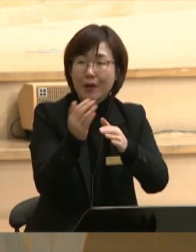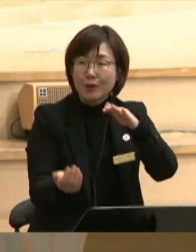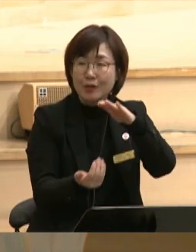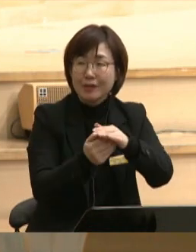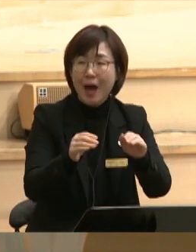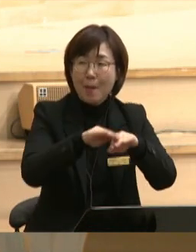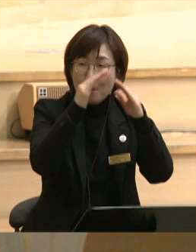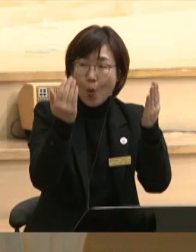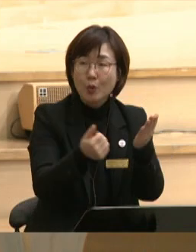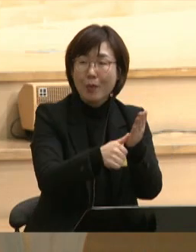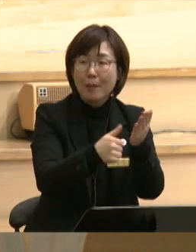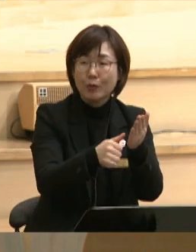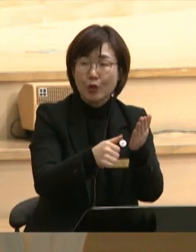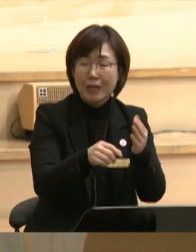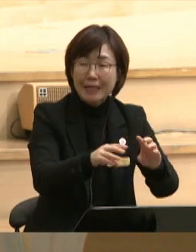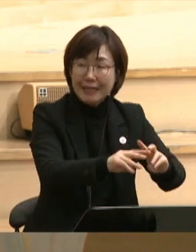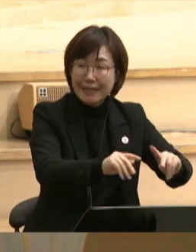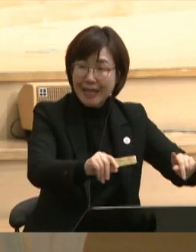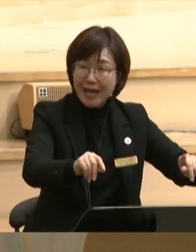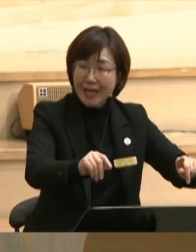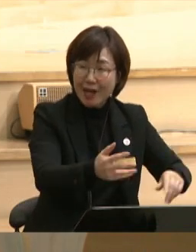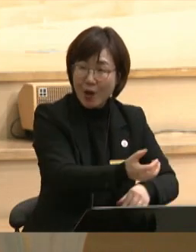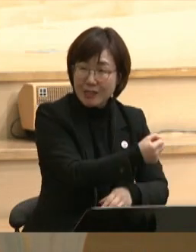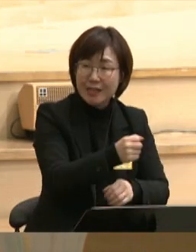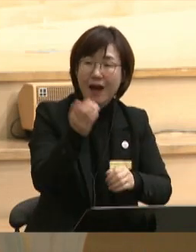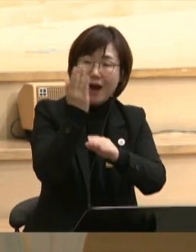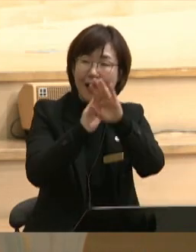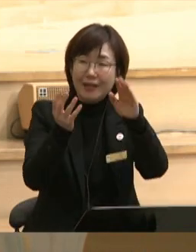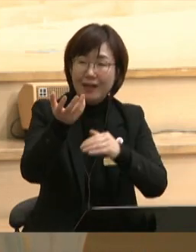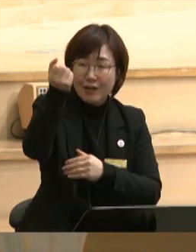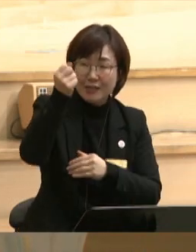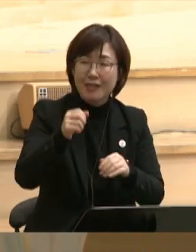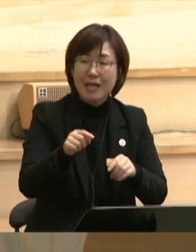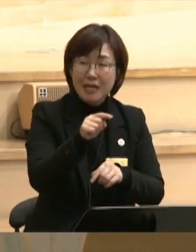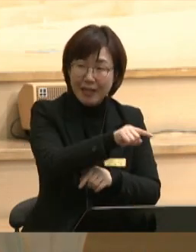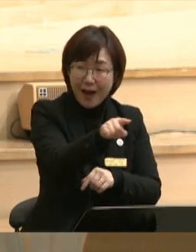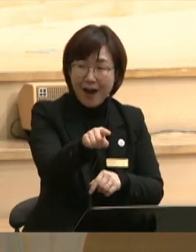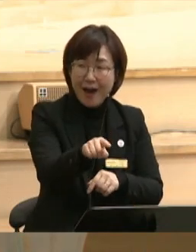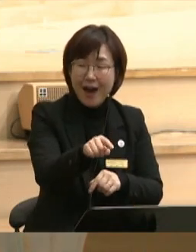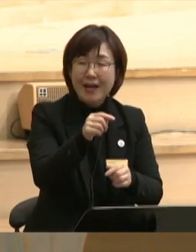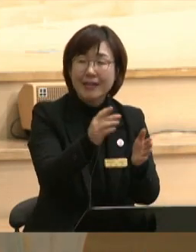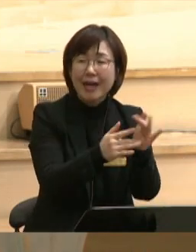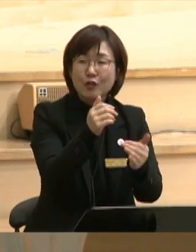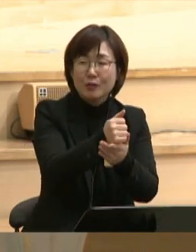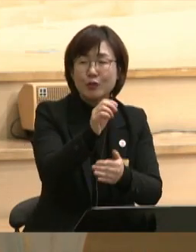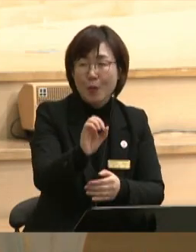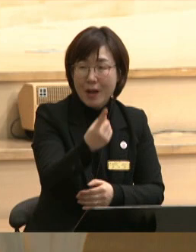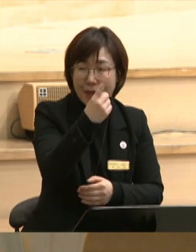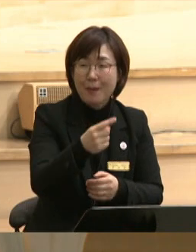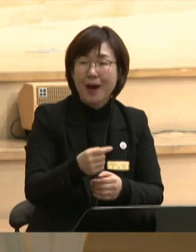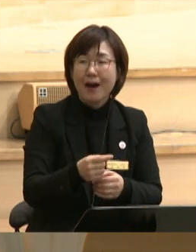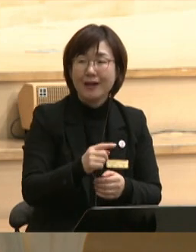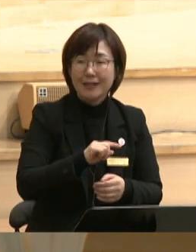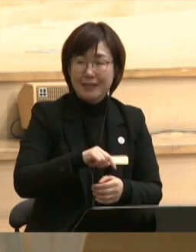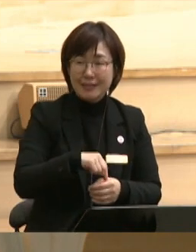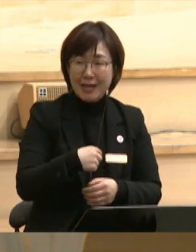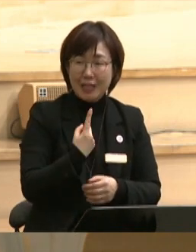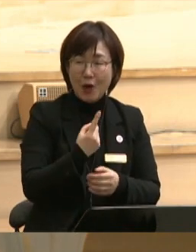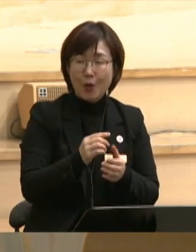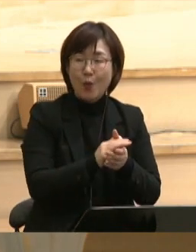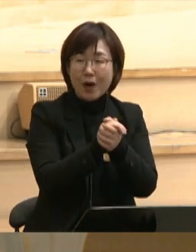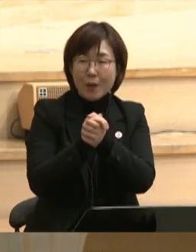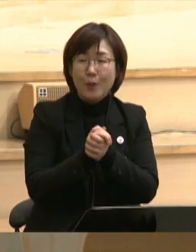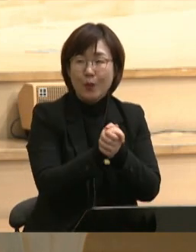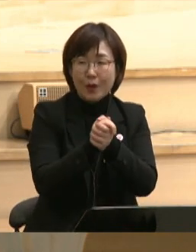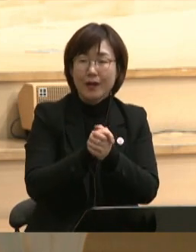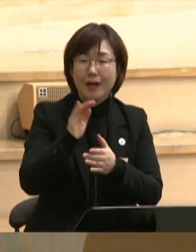만물 곧 땅에 있는 것들이나 하늘에 있는 것들이 그로 말미암아 자기와 화목하게 되기를